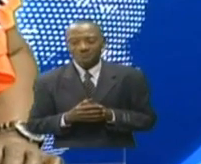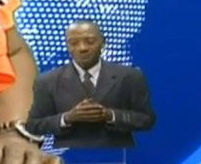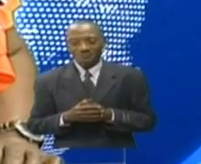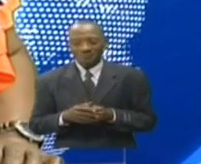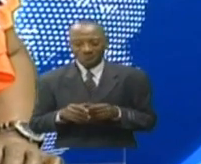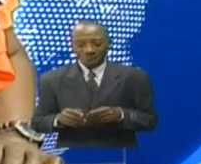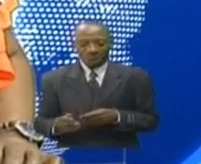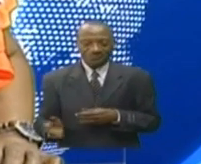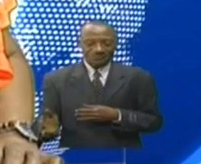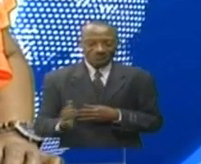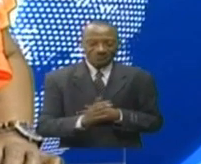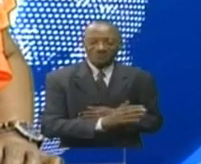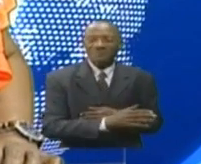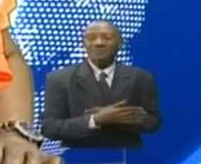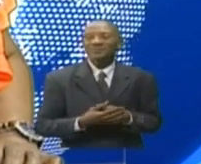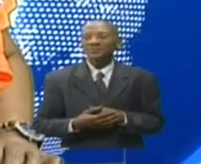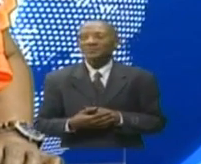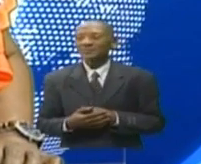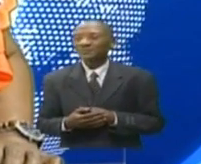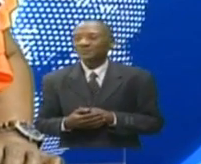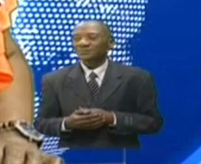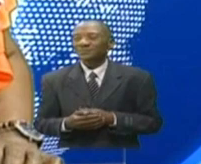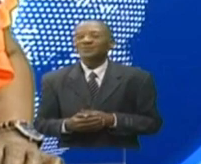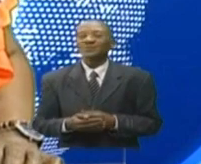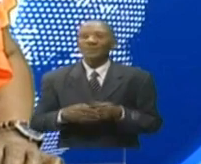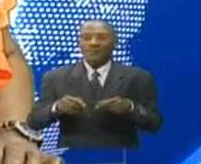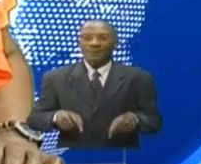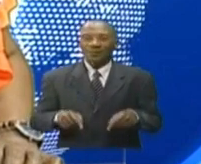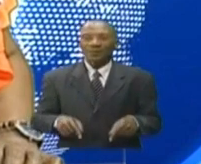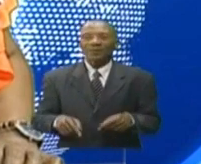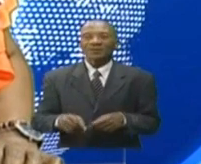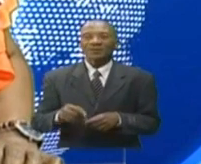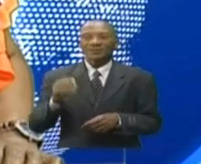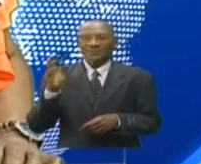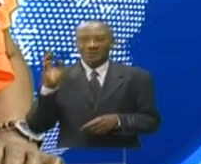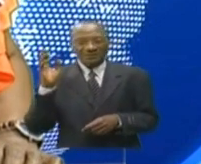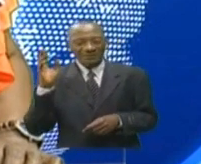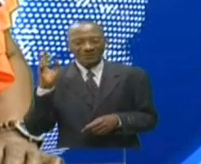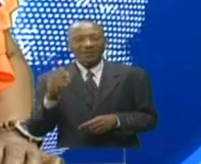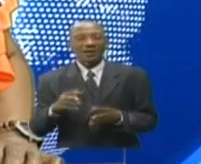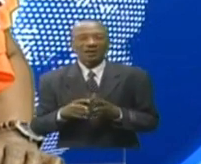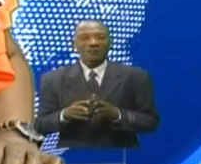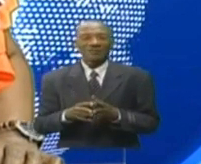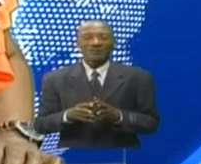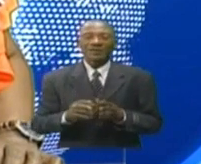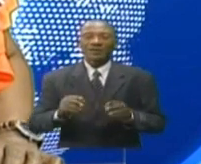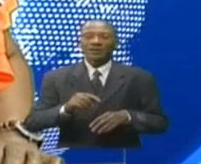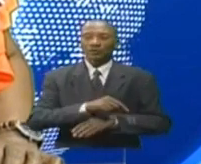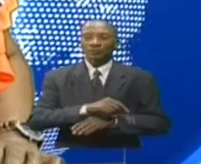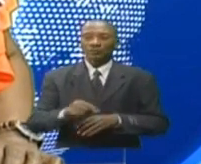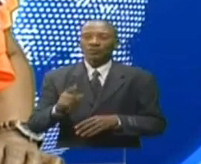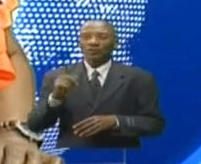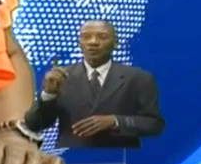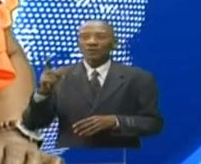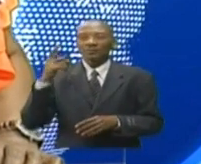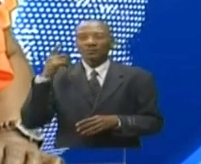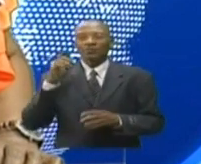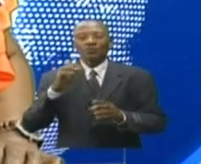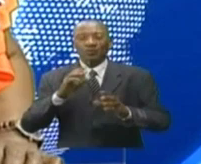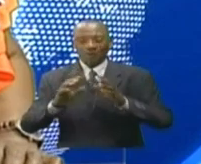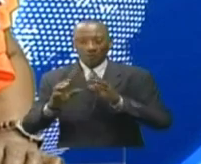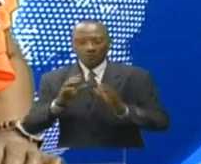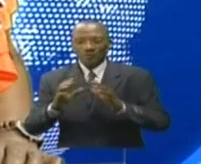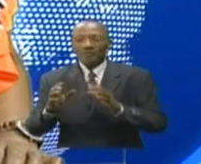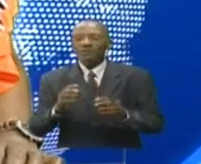a été lancée aujourd'hui. Il s'agit de la radio Koseka de l'agence de communication 360, une radio